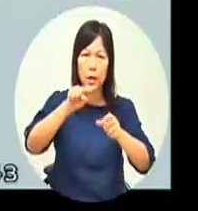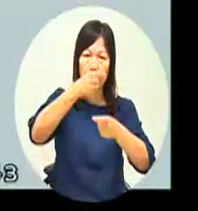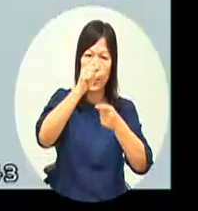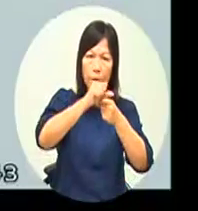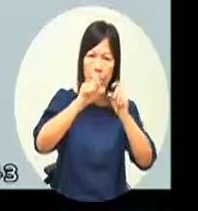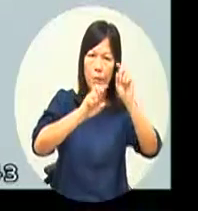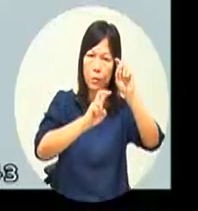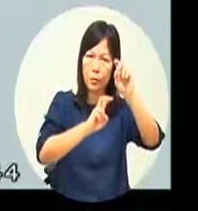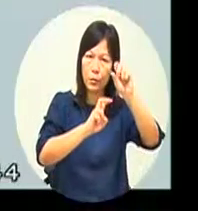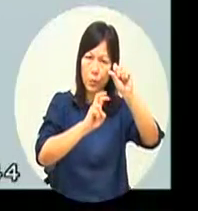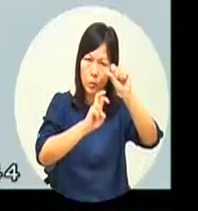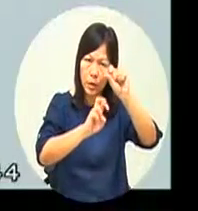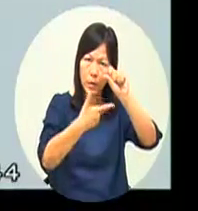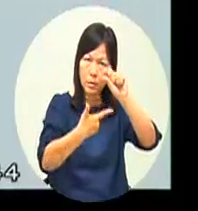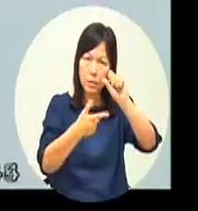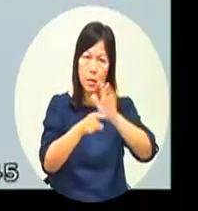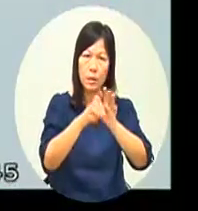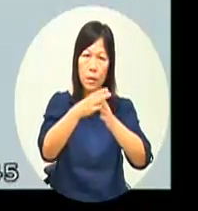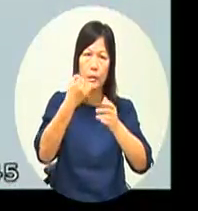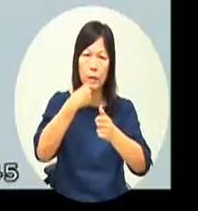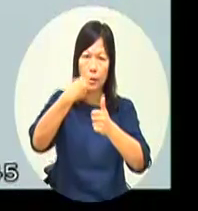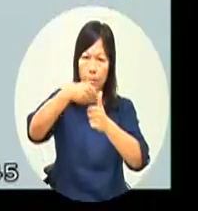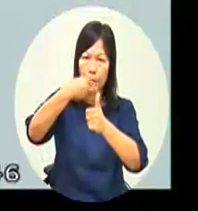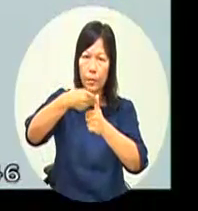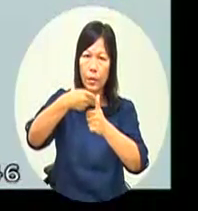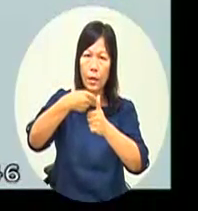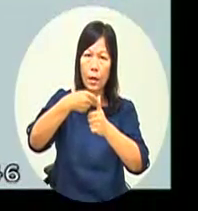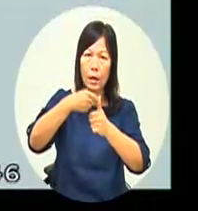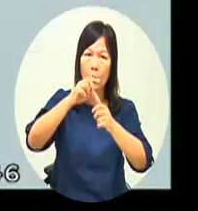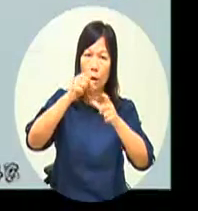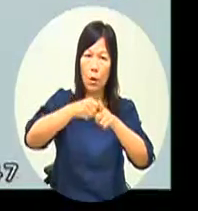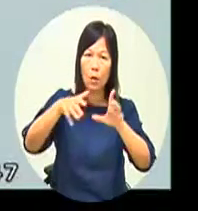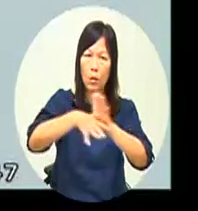105年5月26日以高市府教资制地